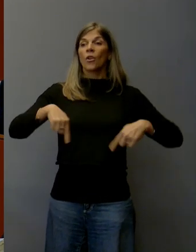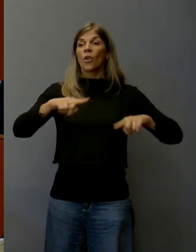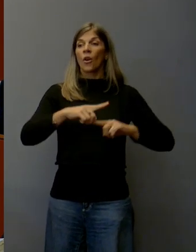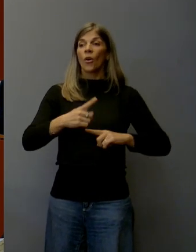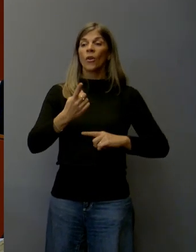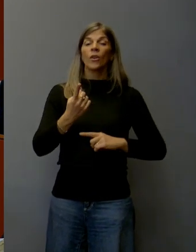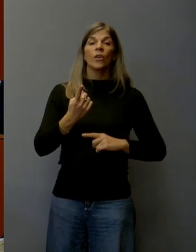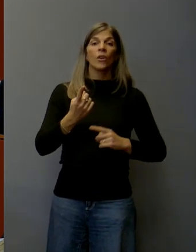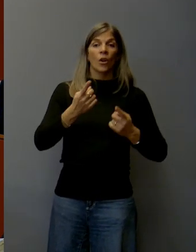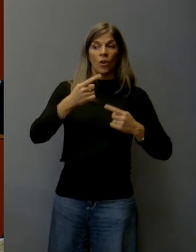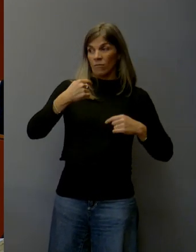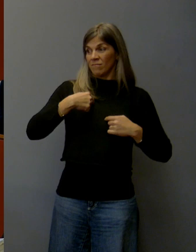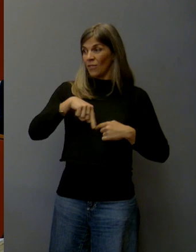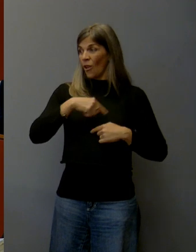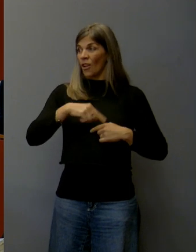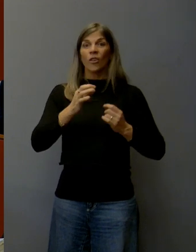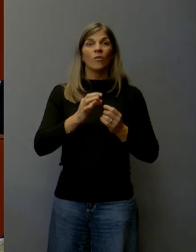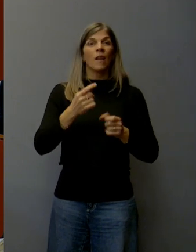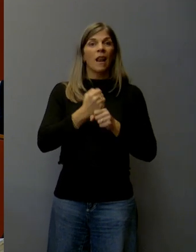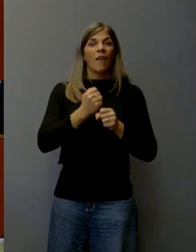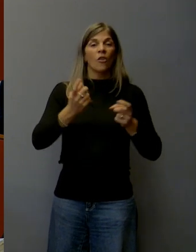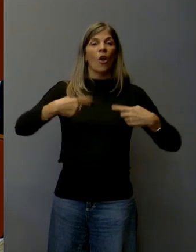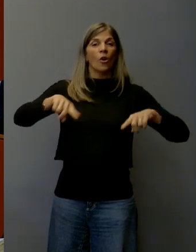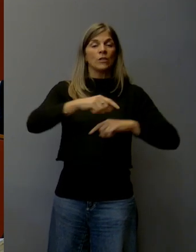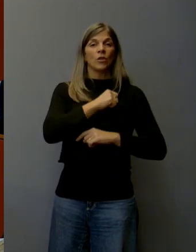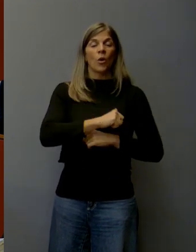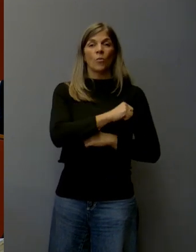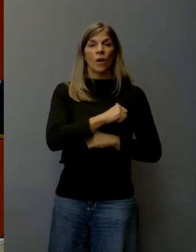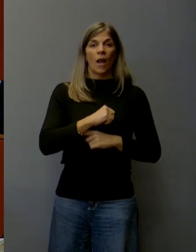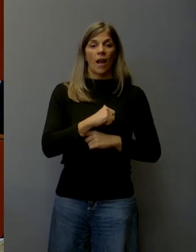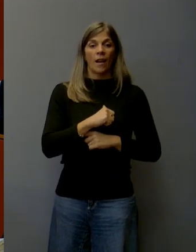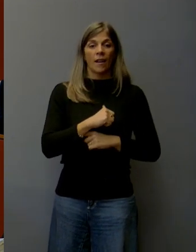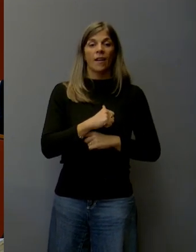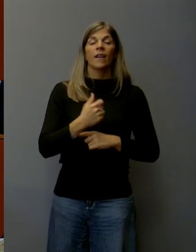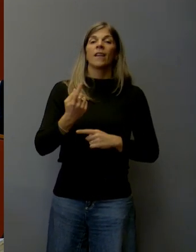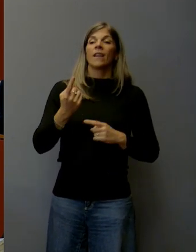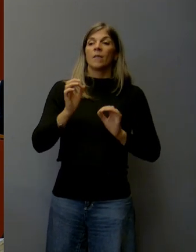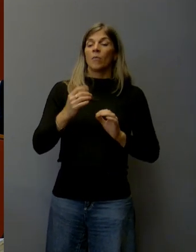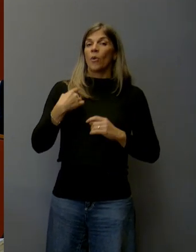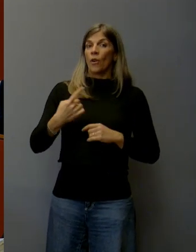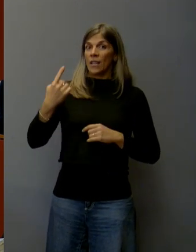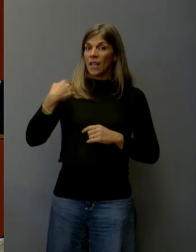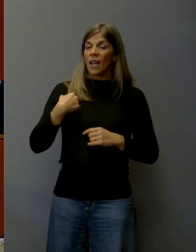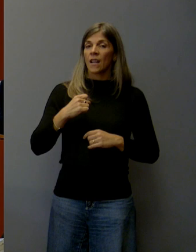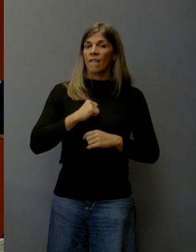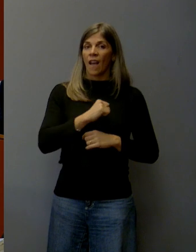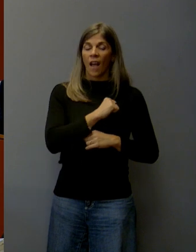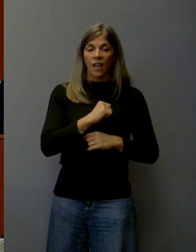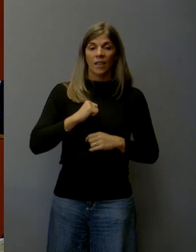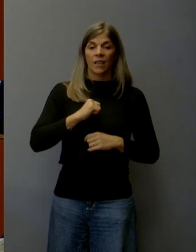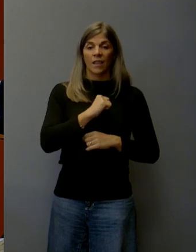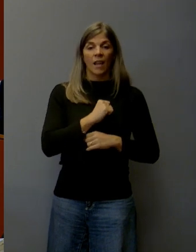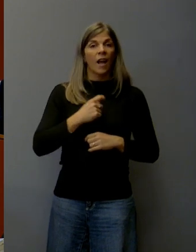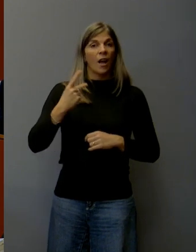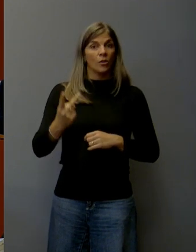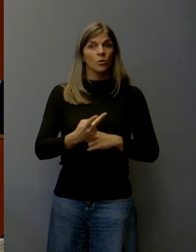comunale ok e abbiamo praticato ieri per due ore per trovare un accordo